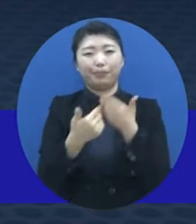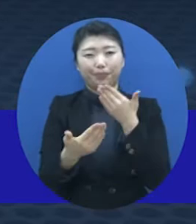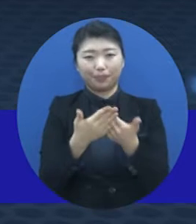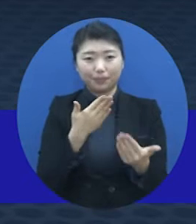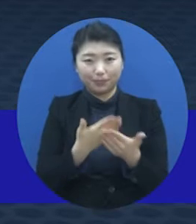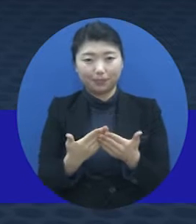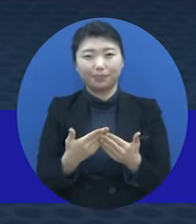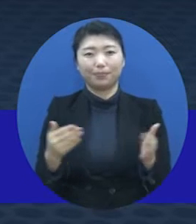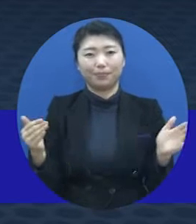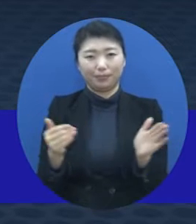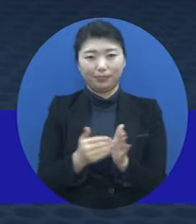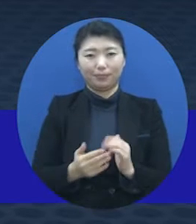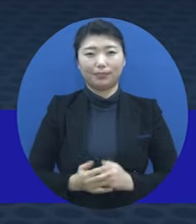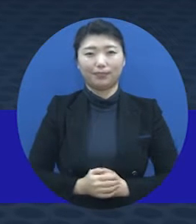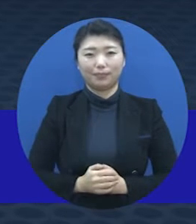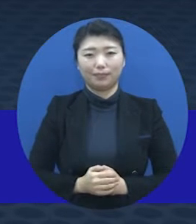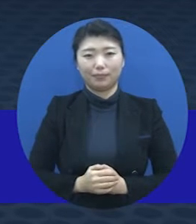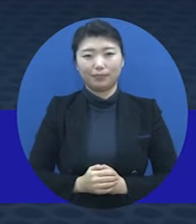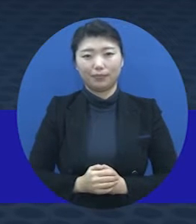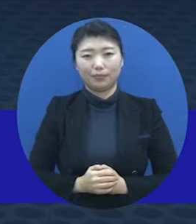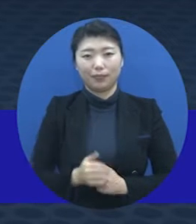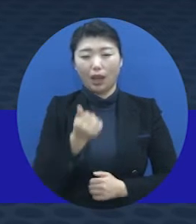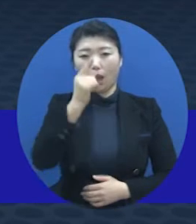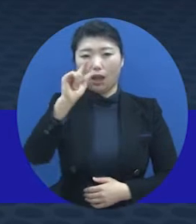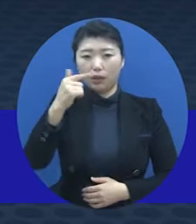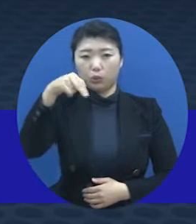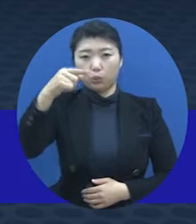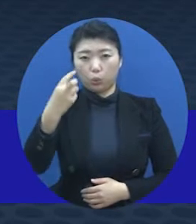흥미로운 영어 체험 프로그램을 진행했습니다.